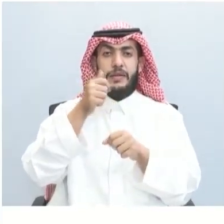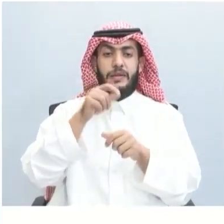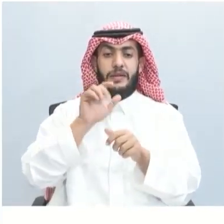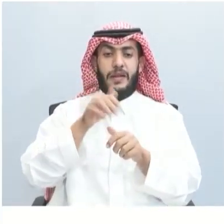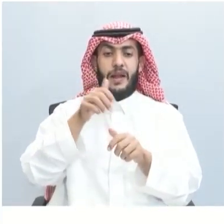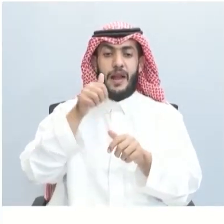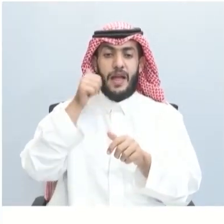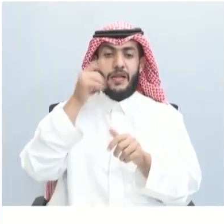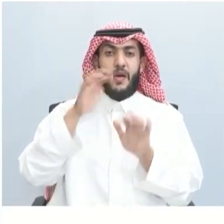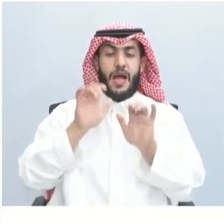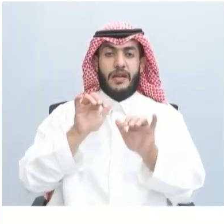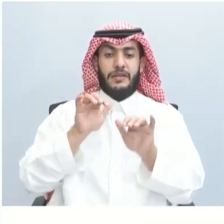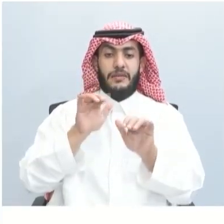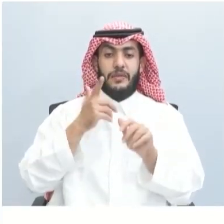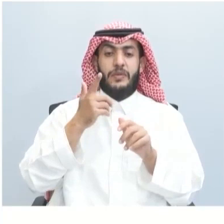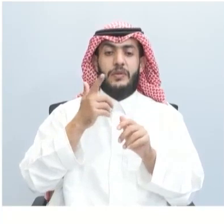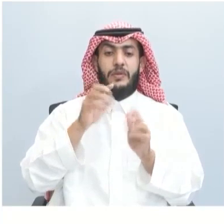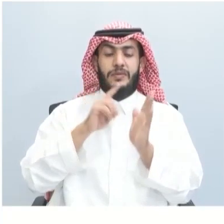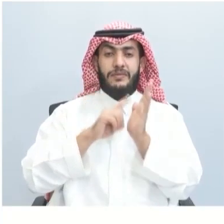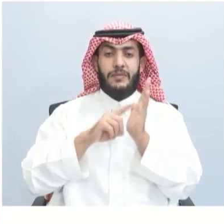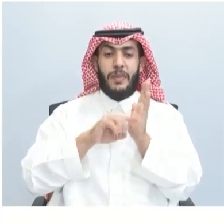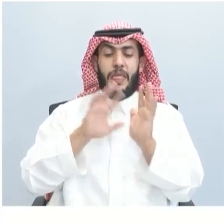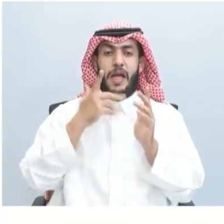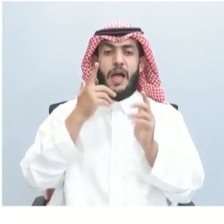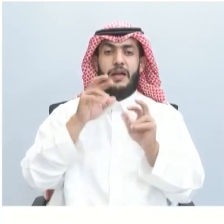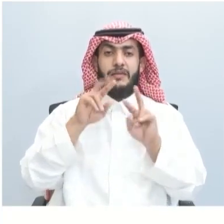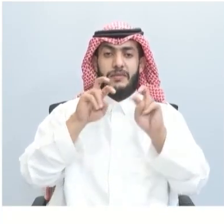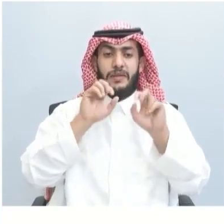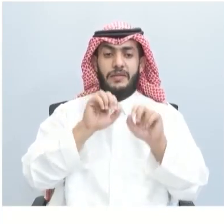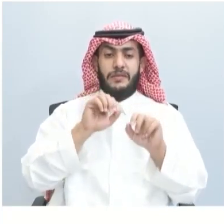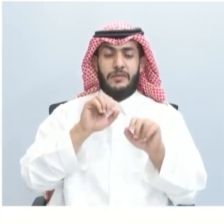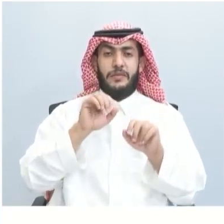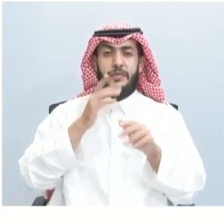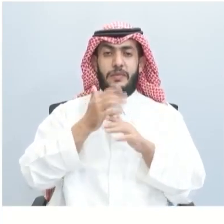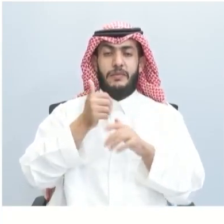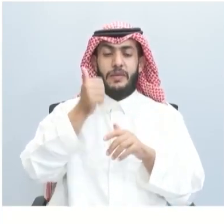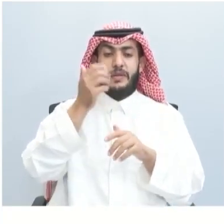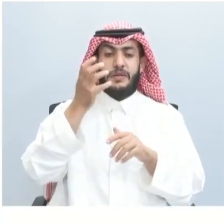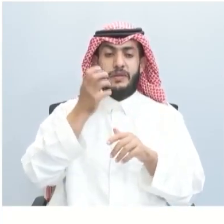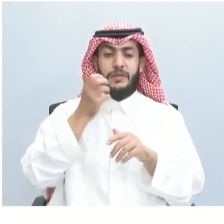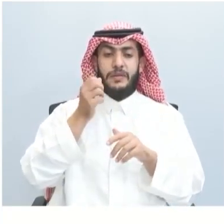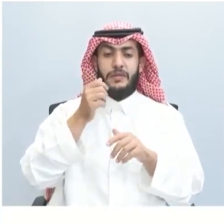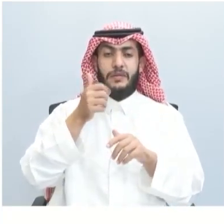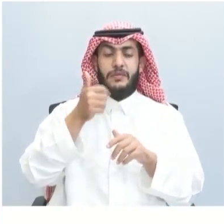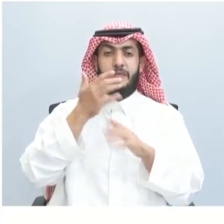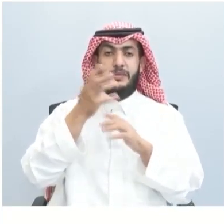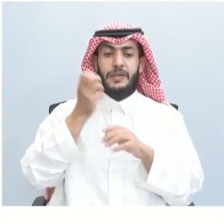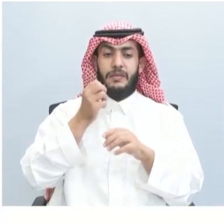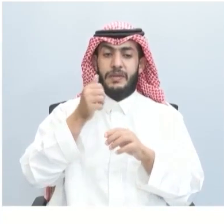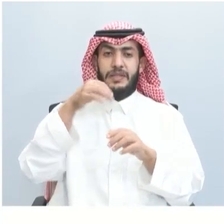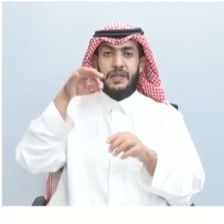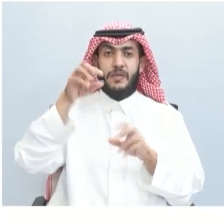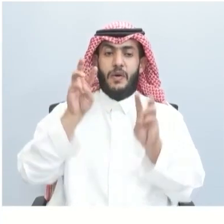الهاتف او الحاسب او الجهاز اللوحي او اي متصفح اخر من اجل صفح من اجل جلب